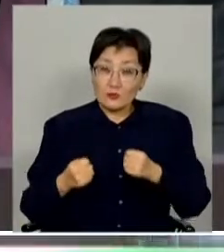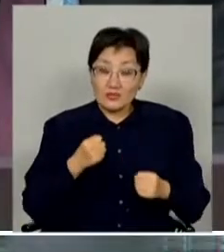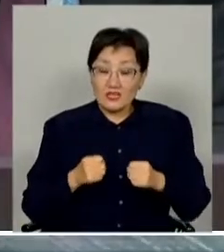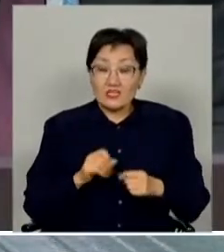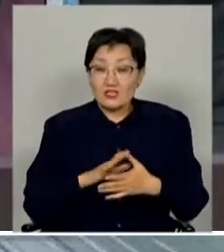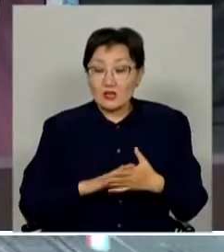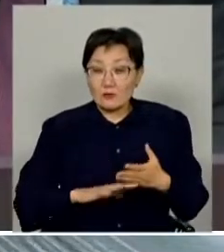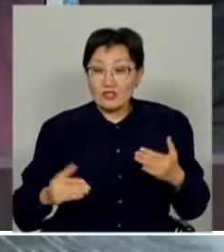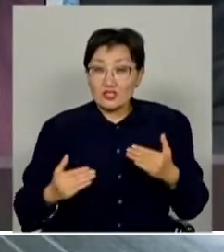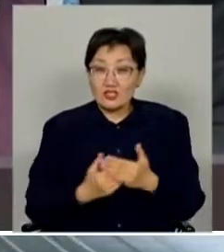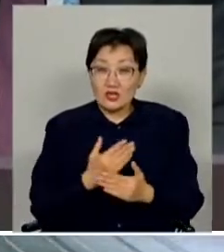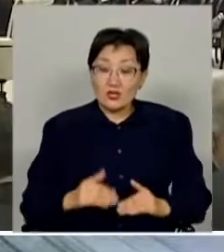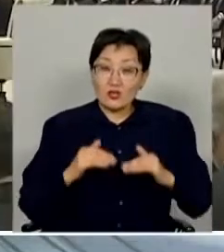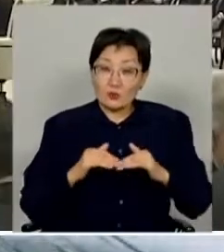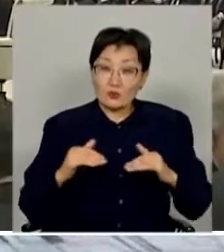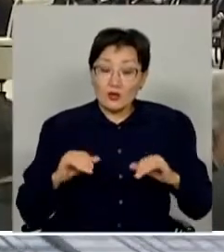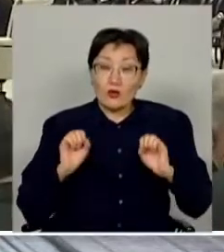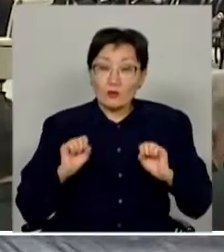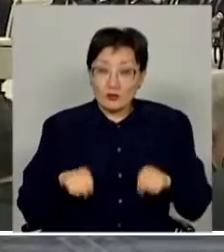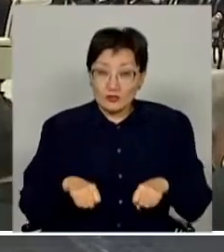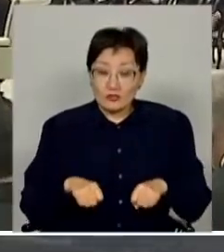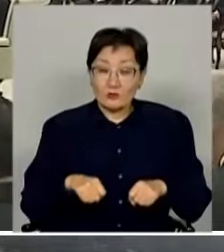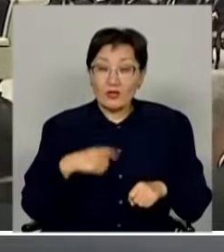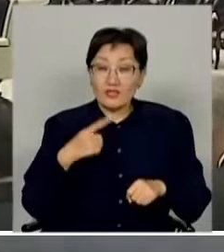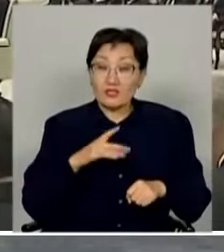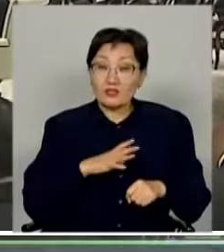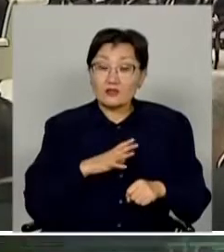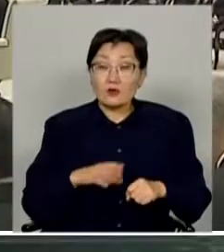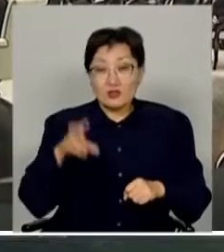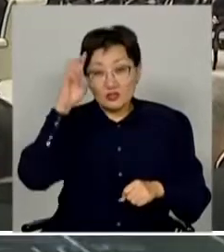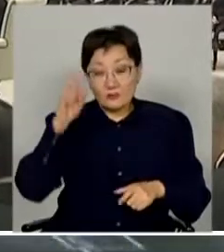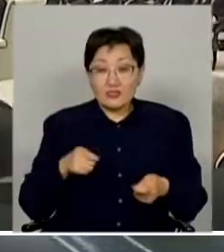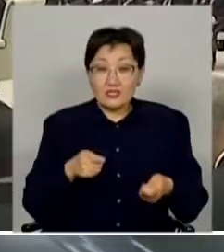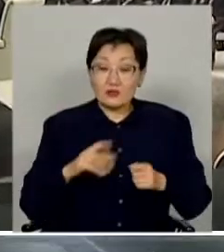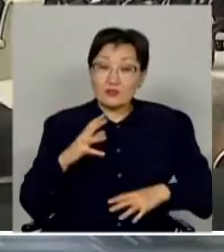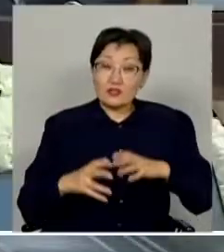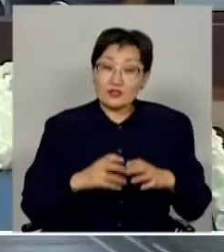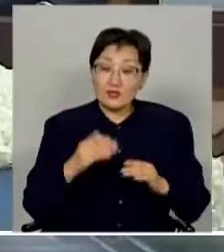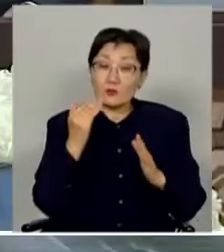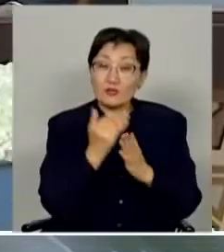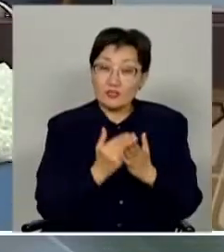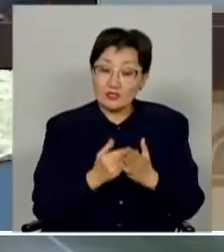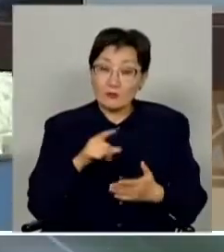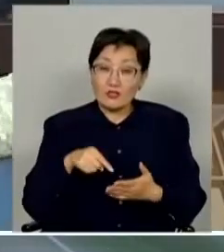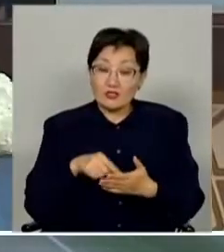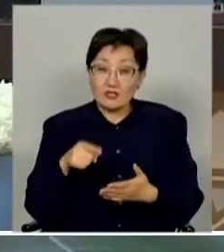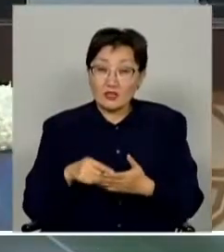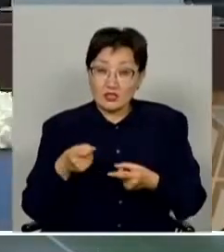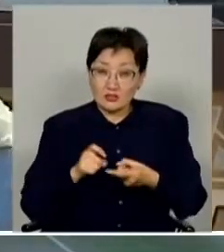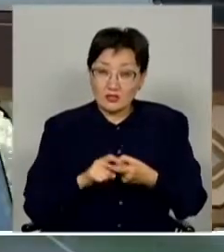оны жаңа белеске көтеруге мүдделі екенімізді айтты. Мемлекет басшысы халықаралық күн тәртібіндегі мәселелерге